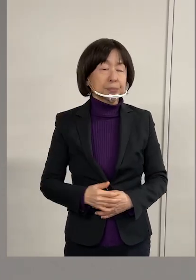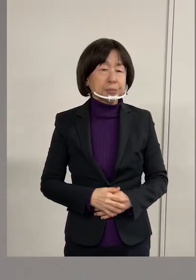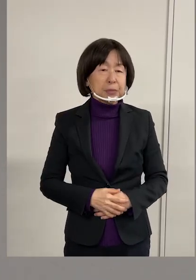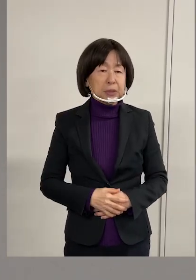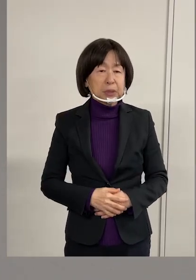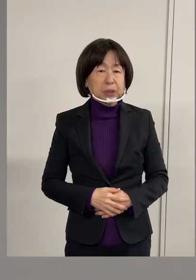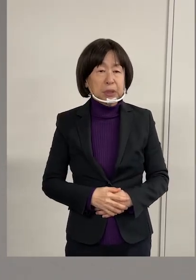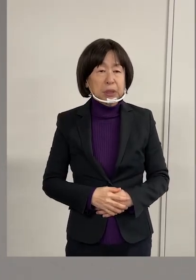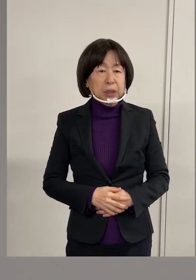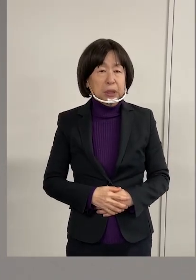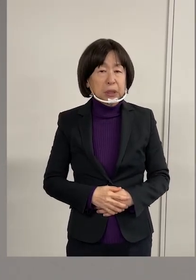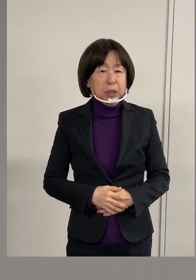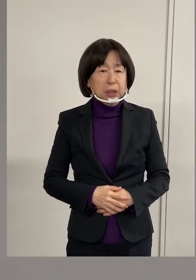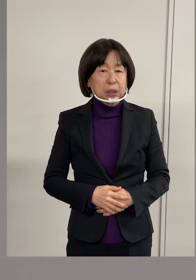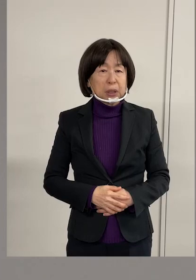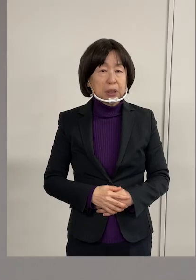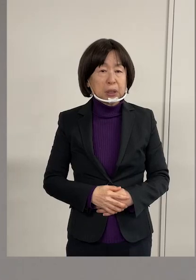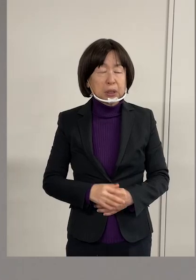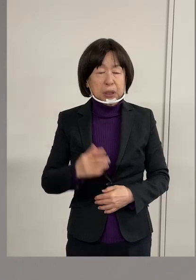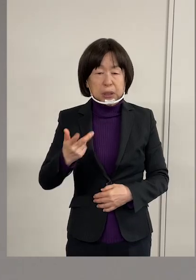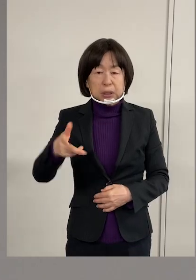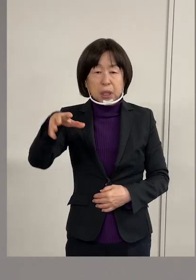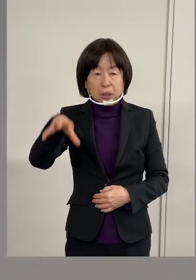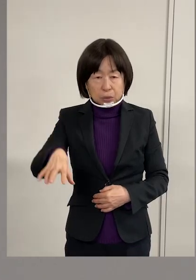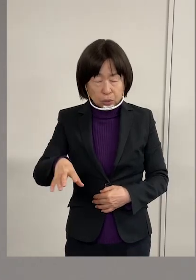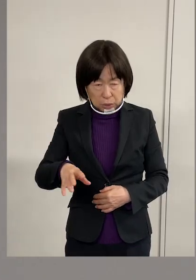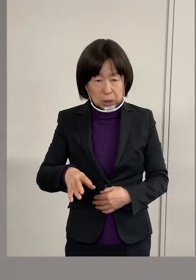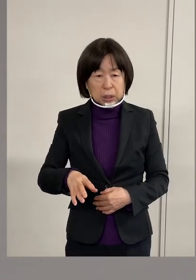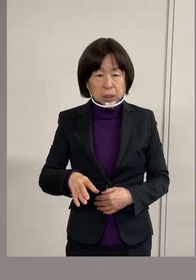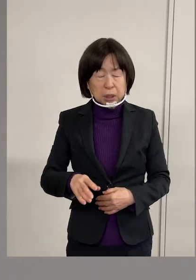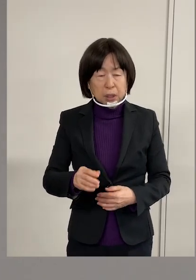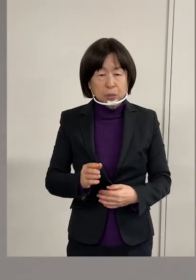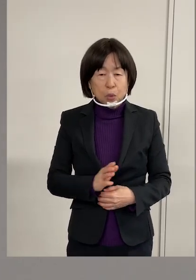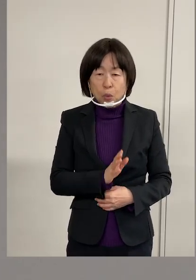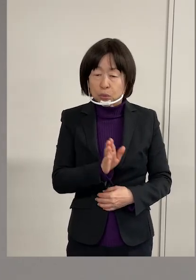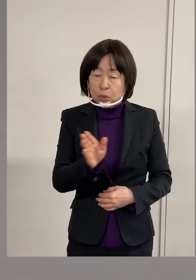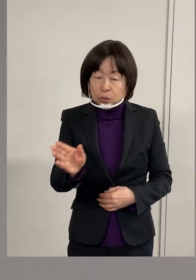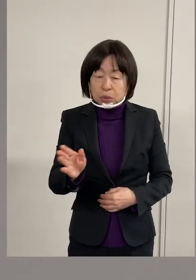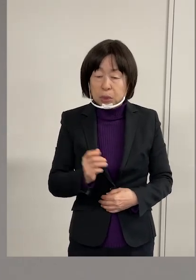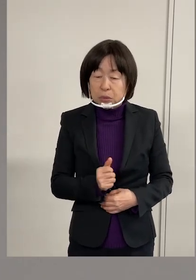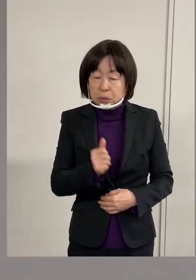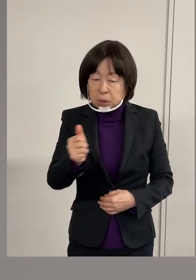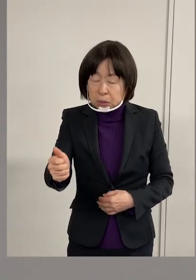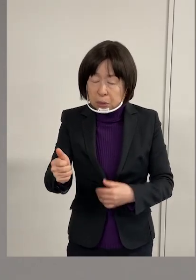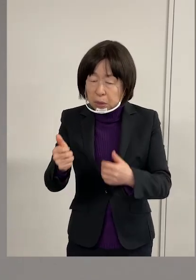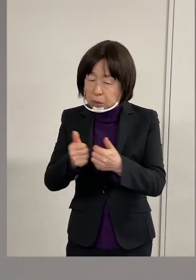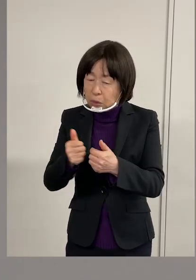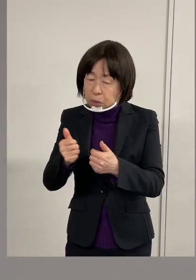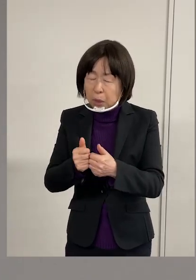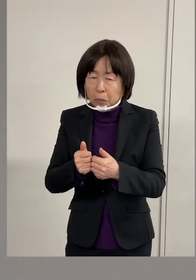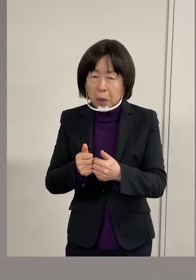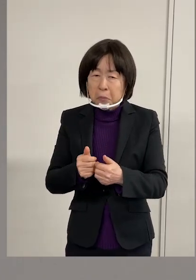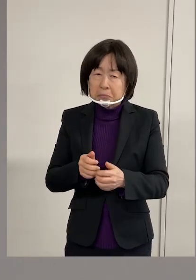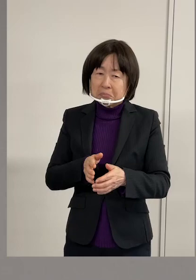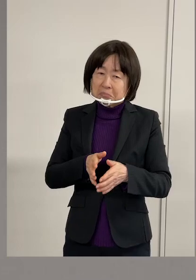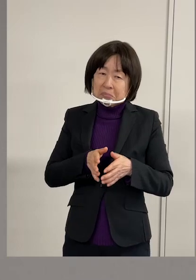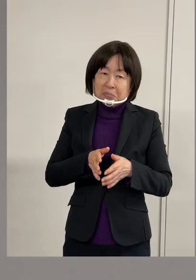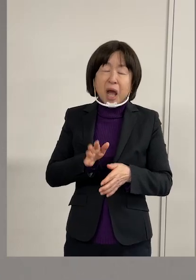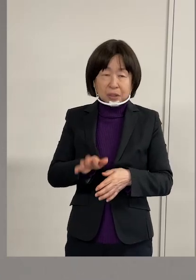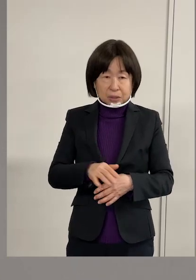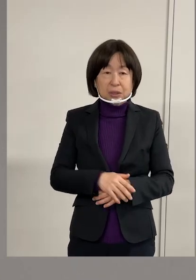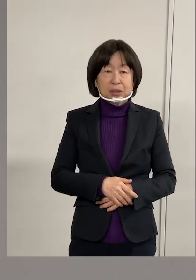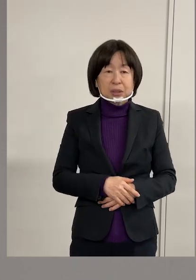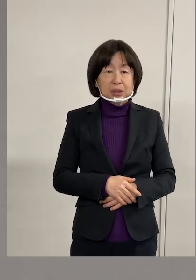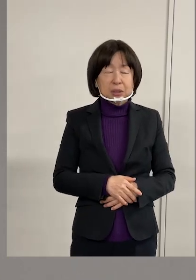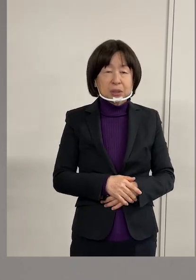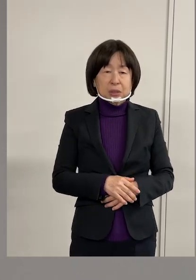ちょっと心情としてもちょっとハードルが高そうだということで、地域で気軽に相談できる場所で、薬局が、ま